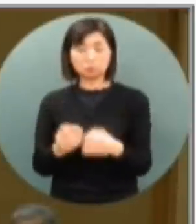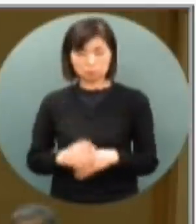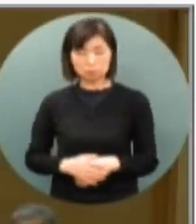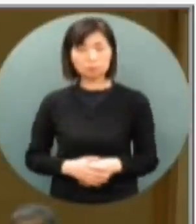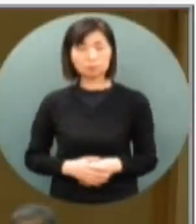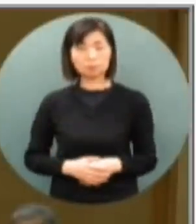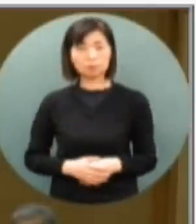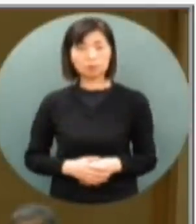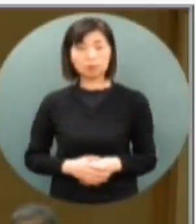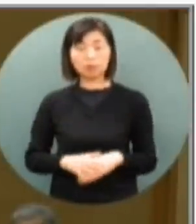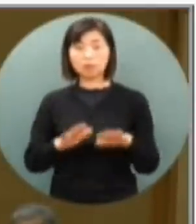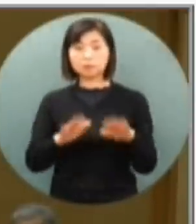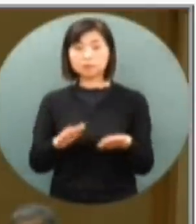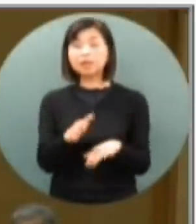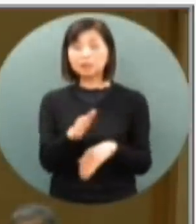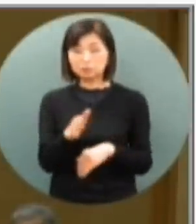を